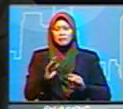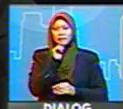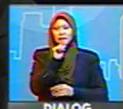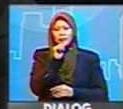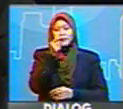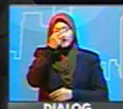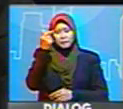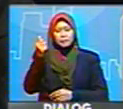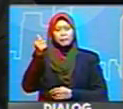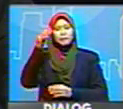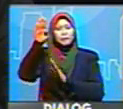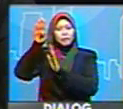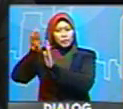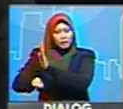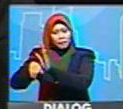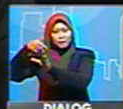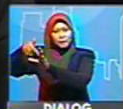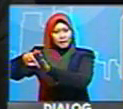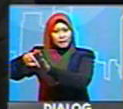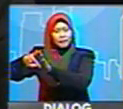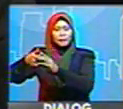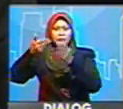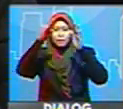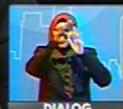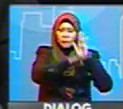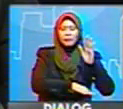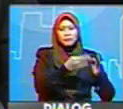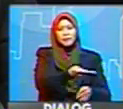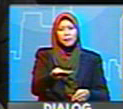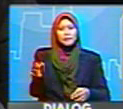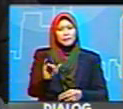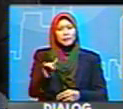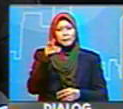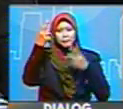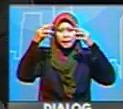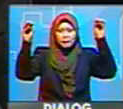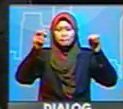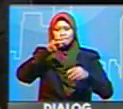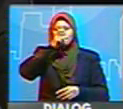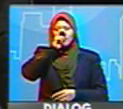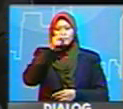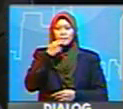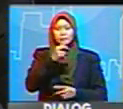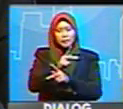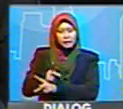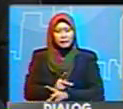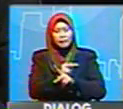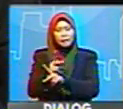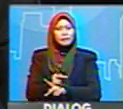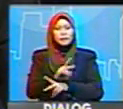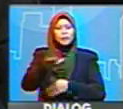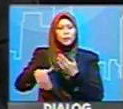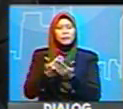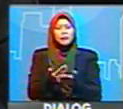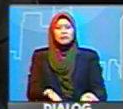perenurunan harga minyak dan perdana menteri sebelum ini juga telah bertegas akan membela dan menjaga kepentingan semua kaum er mengenai kenaikan harga